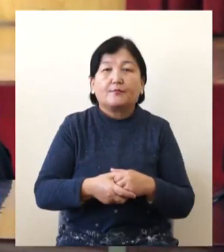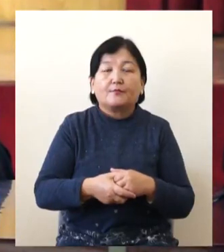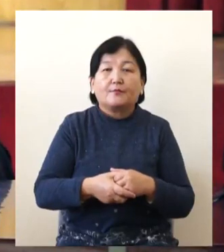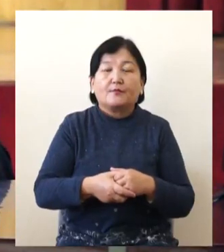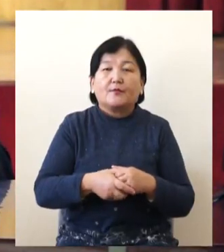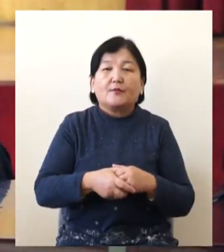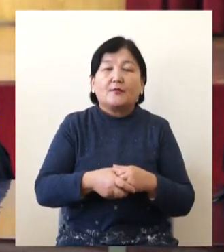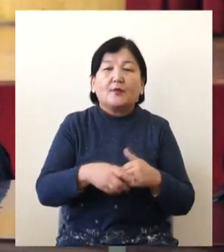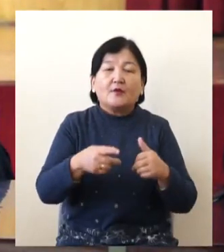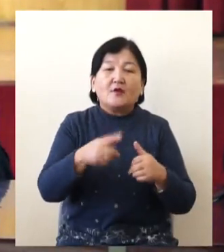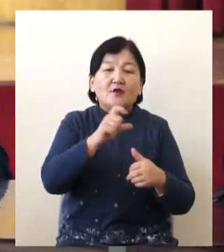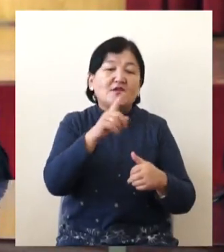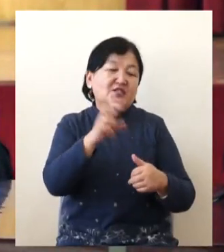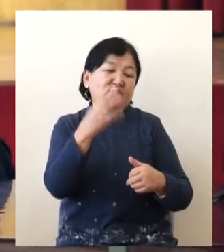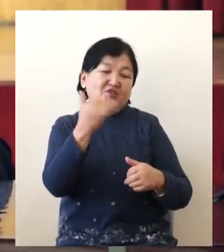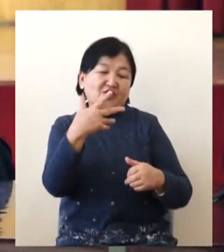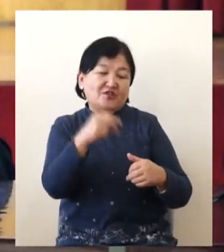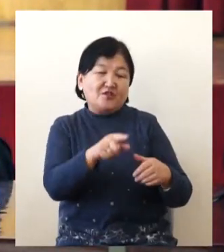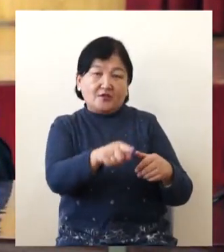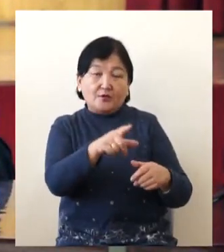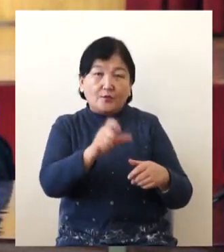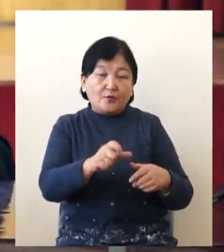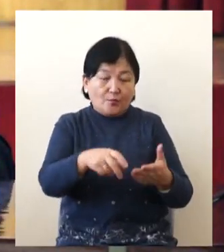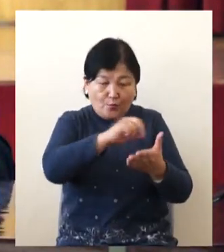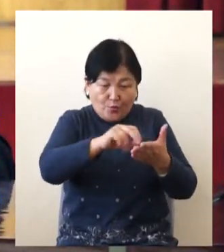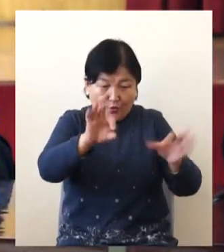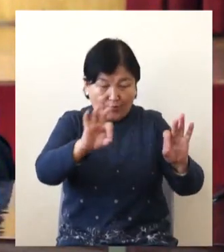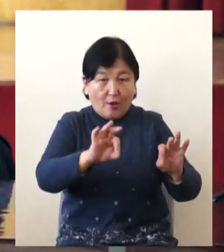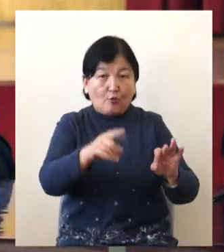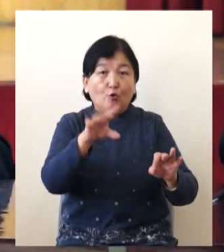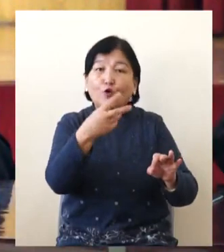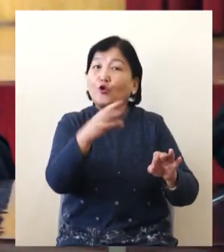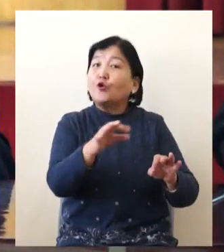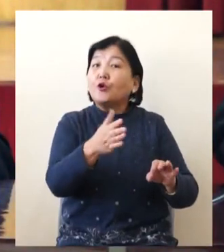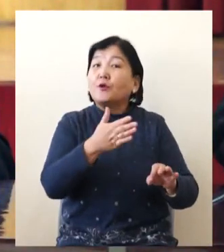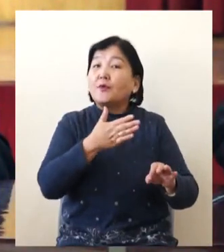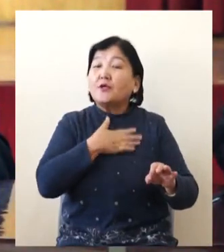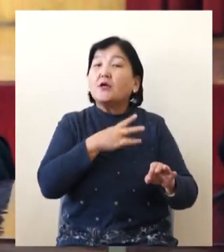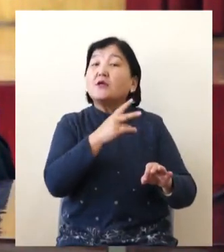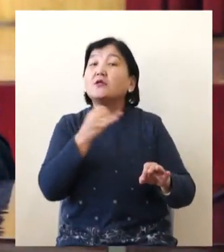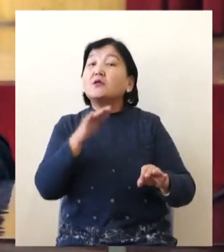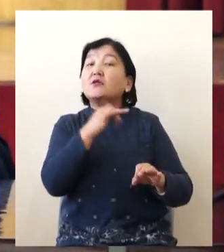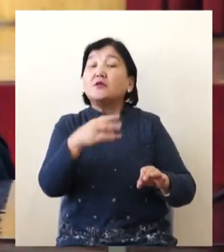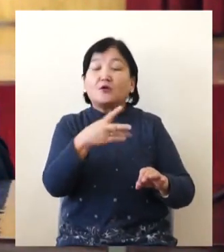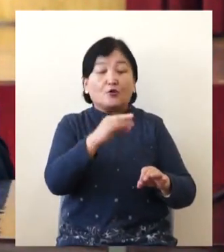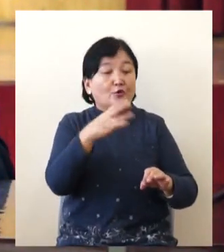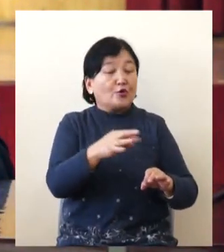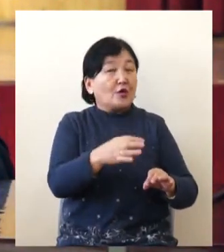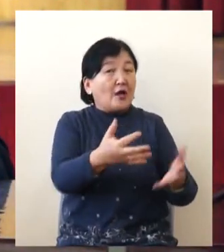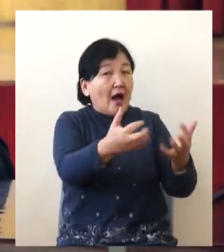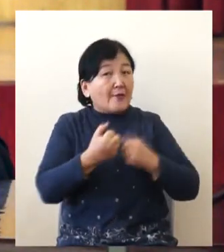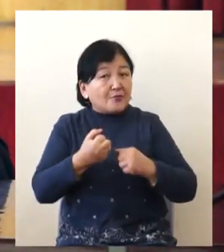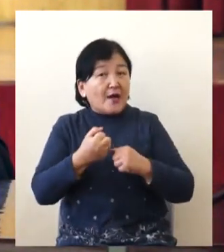Энэ эзэмшигчдийг, энэ бүртгэлгүй хөрөнгийг, бидний нийтийн хөрөнгийг завшиж байгаа энэ хүмүүсийг